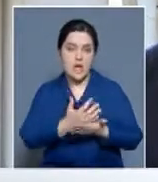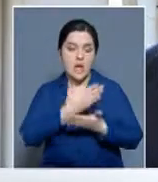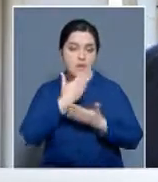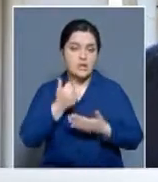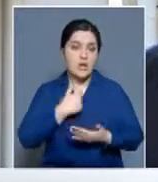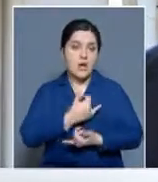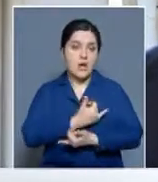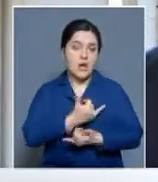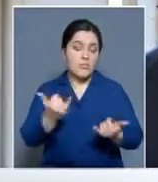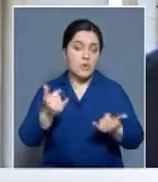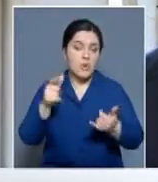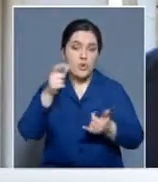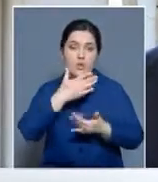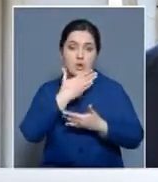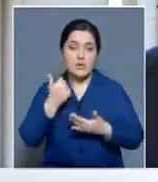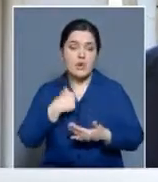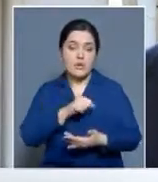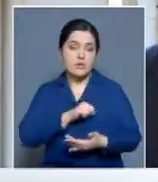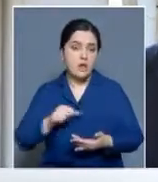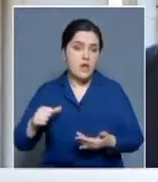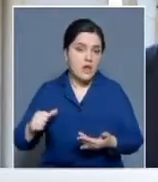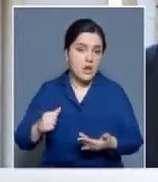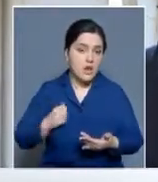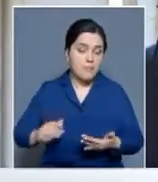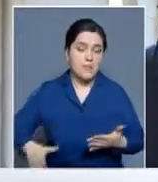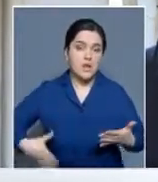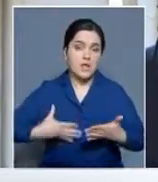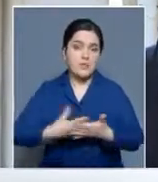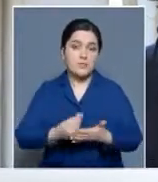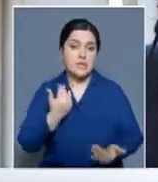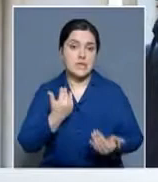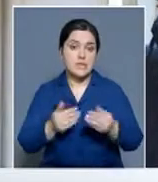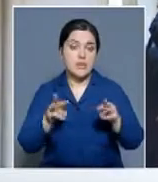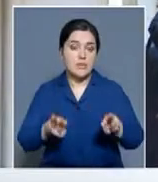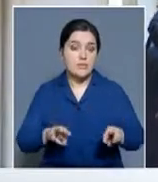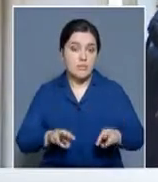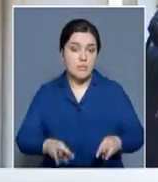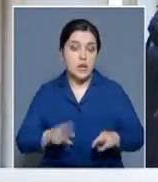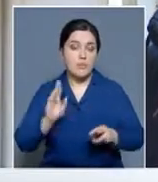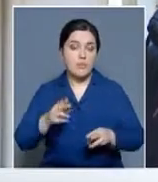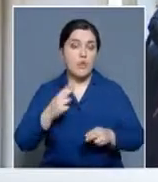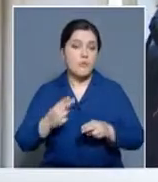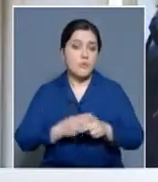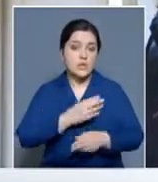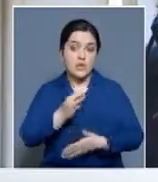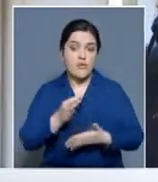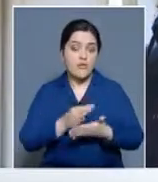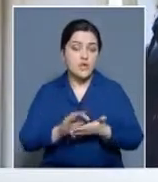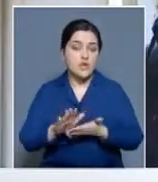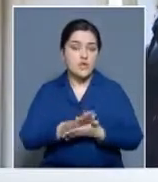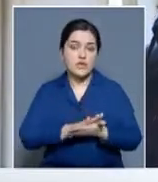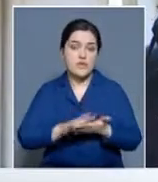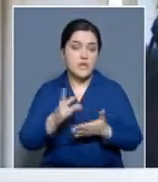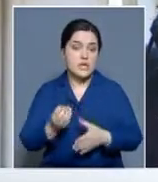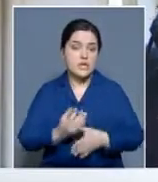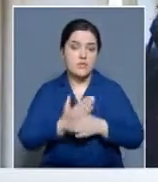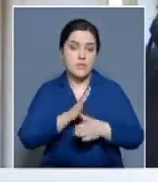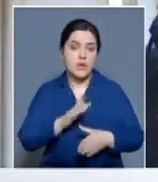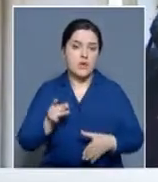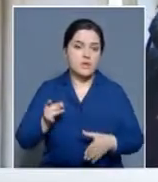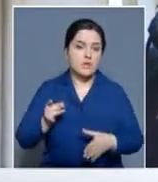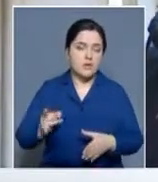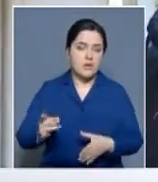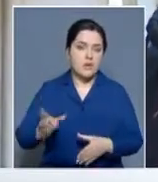необслуживание клиентов мы сами и расплачиваемся. Если правительство сейчас поступит безответственно и ничего не предпримет, таксисты будут